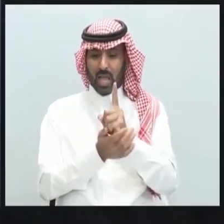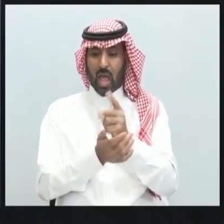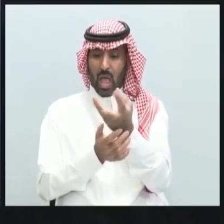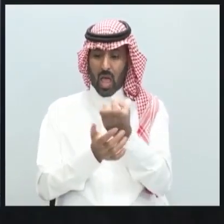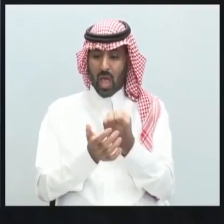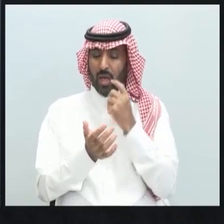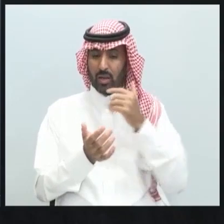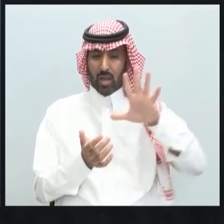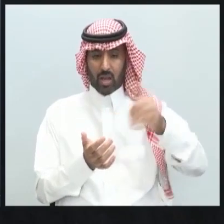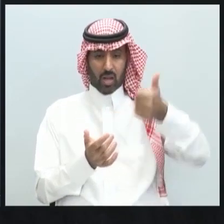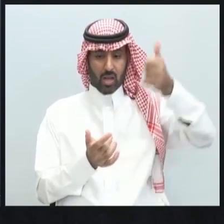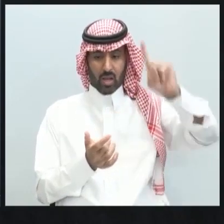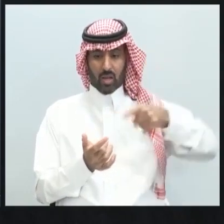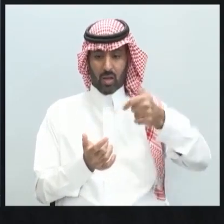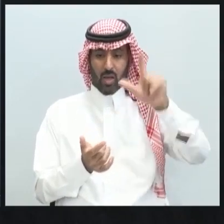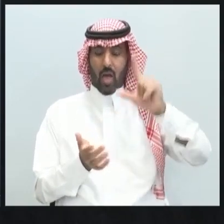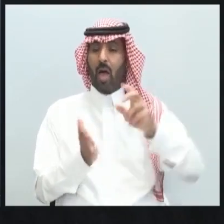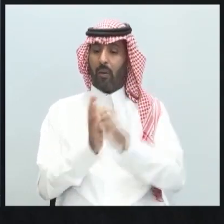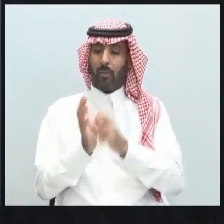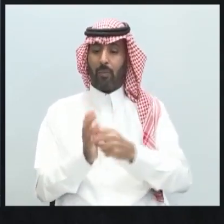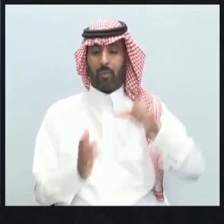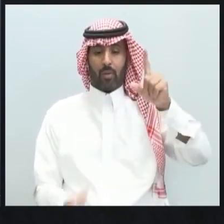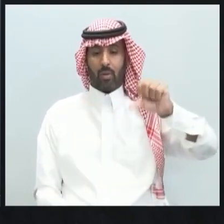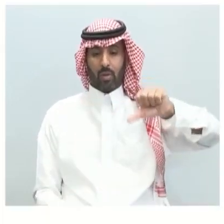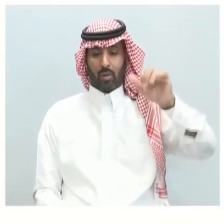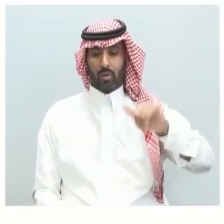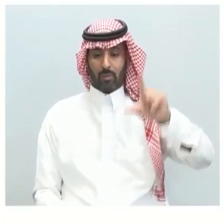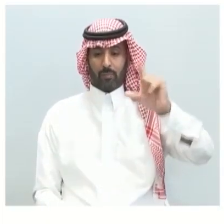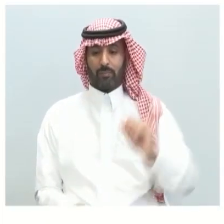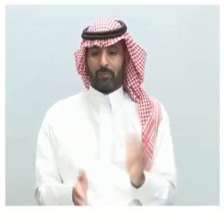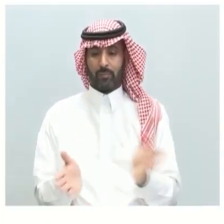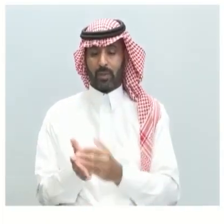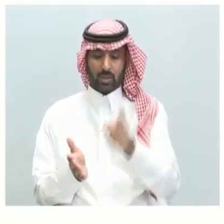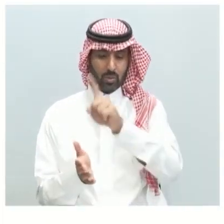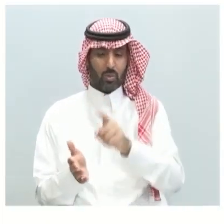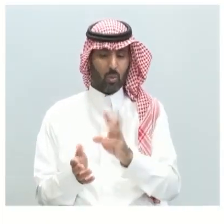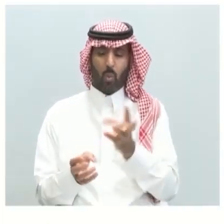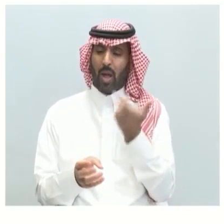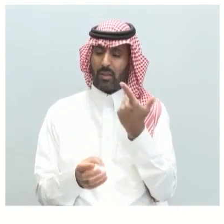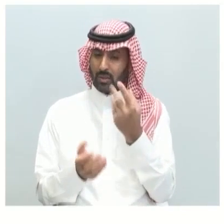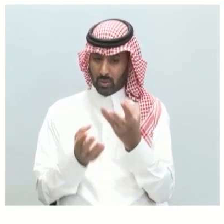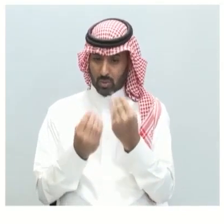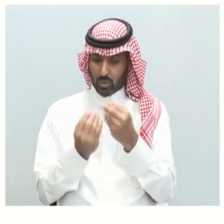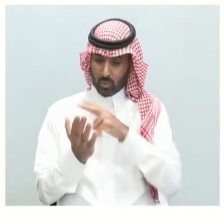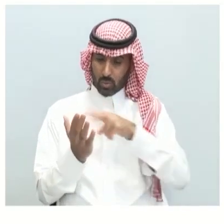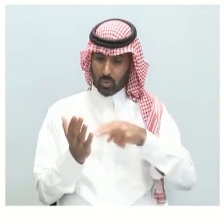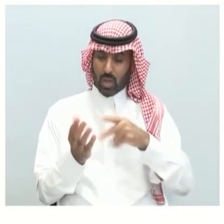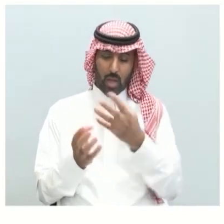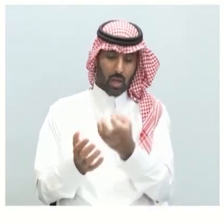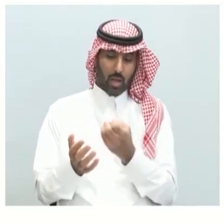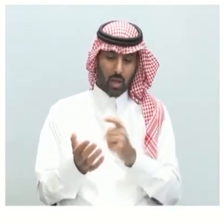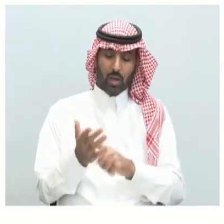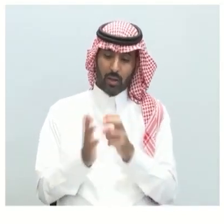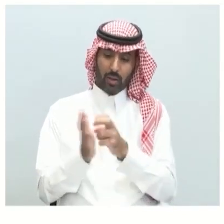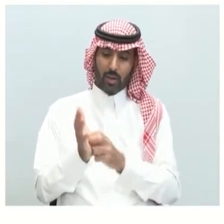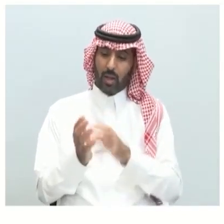قانون شارل وقانون وقانون بويل الان في سؤال ماذا قرات اشتق قانون شارل وقانون جايل لساك من